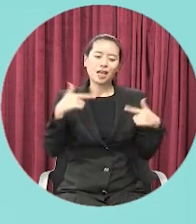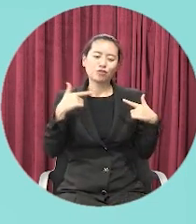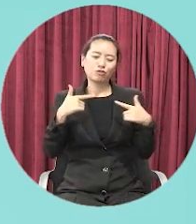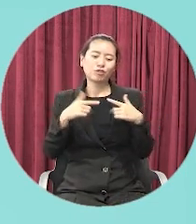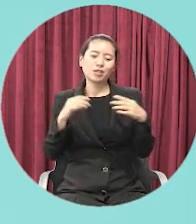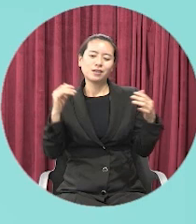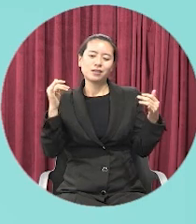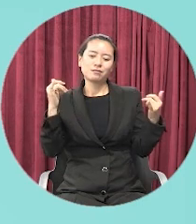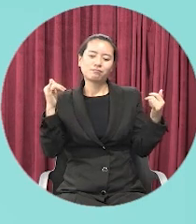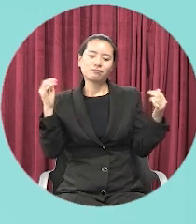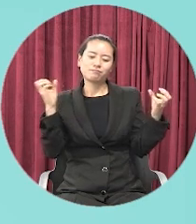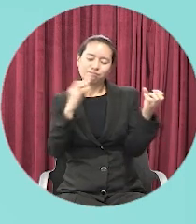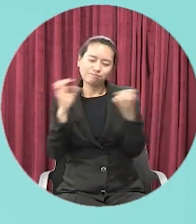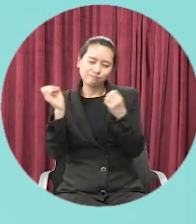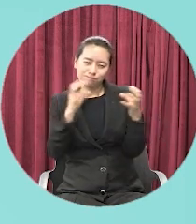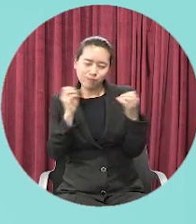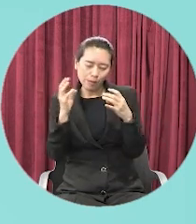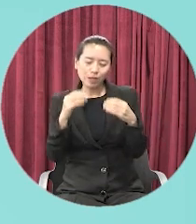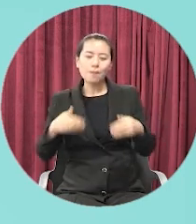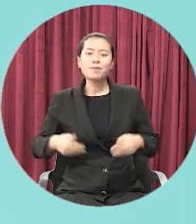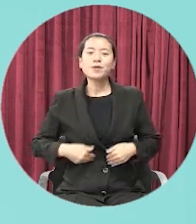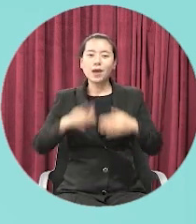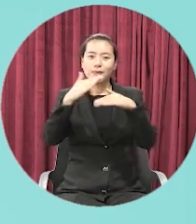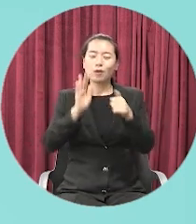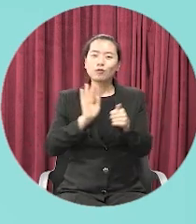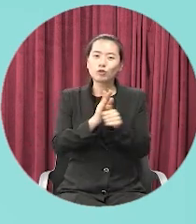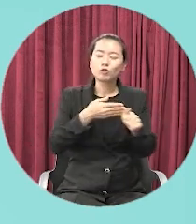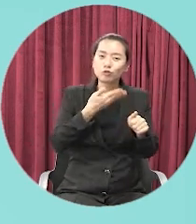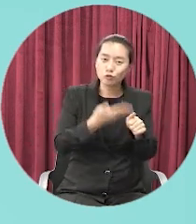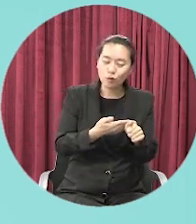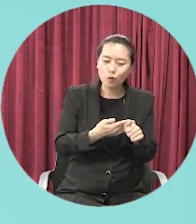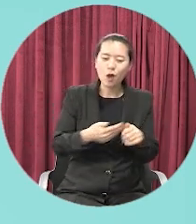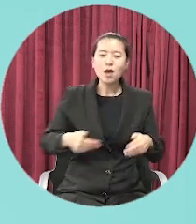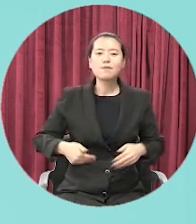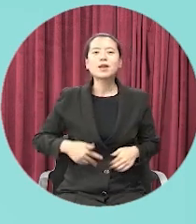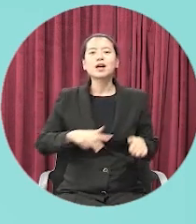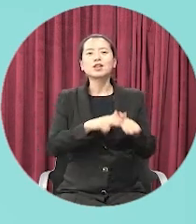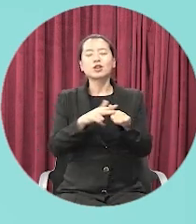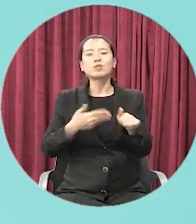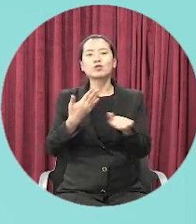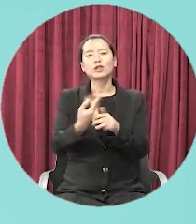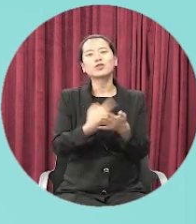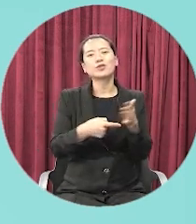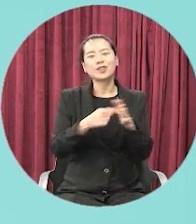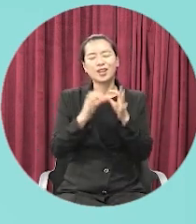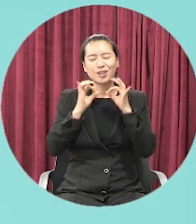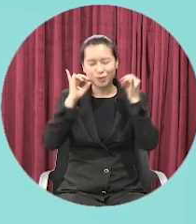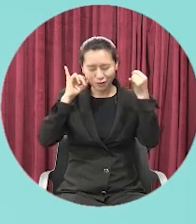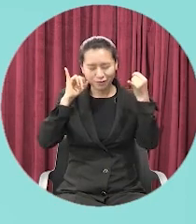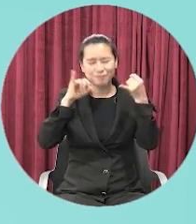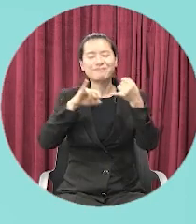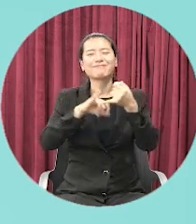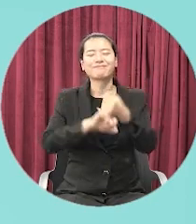하면서 필요한 부분을 저희가 지원을 해드리고 또 필요한 정보를 드리도록 노력하겠습니다 감사합니다